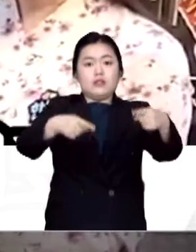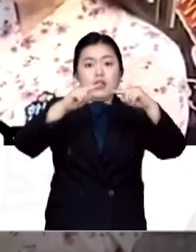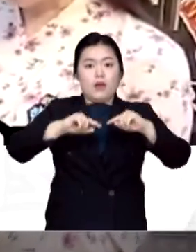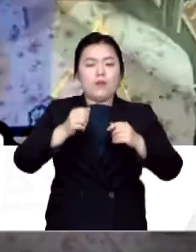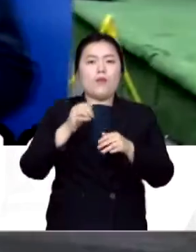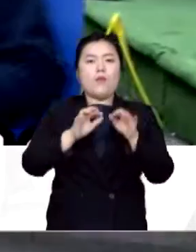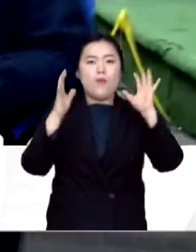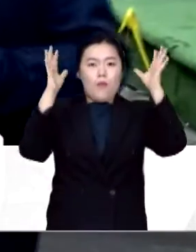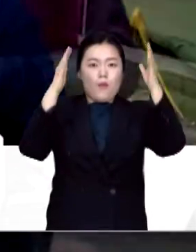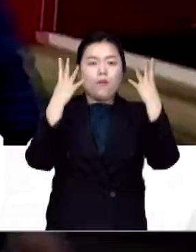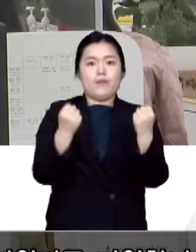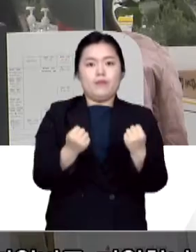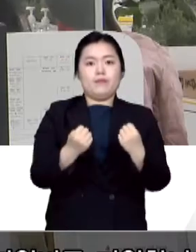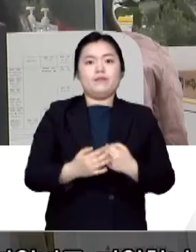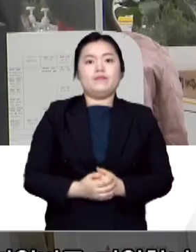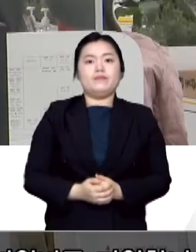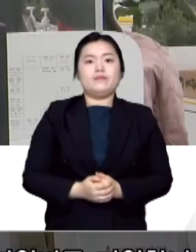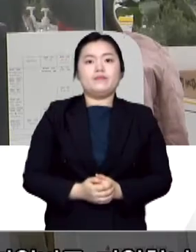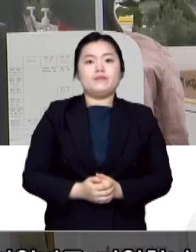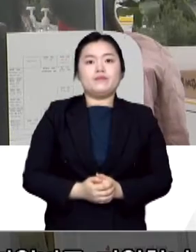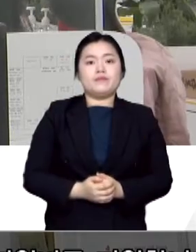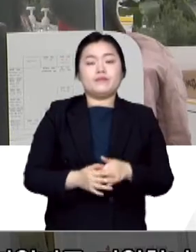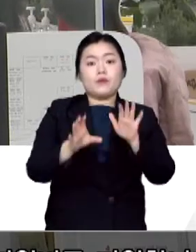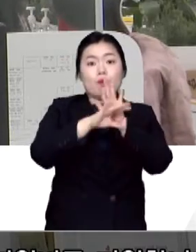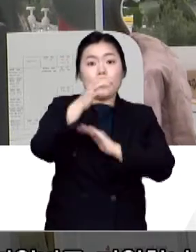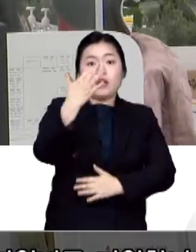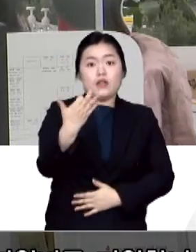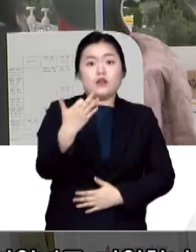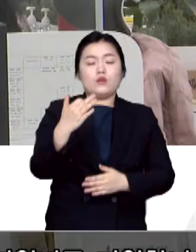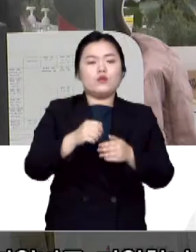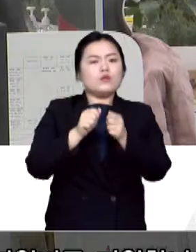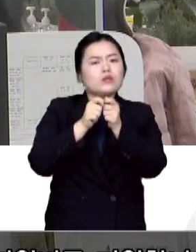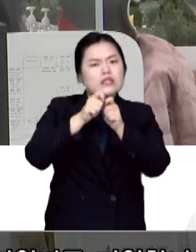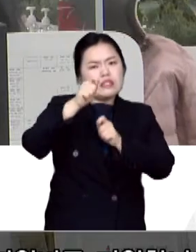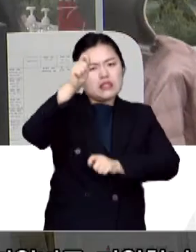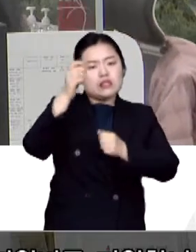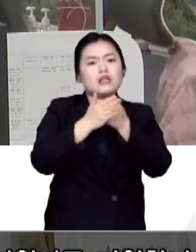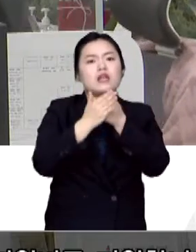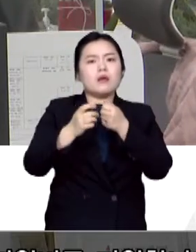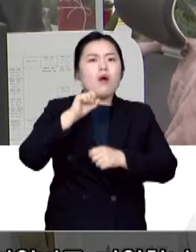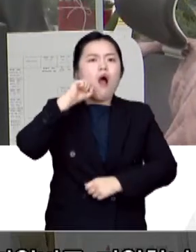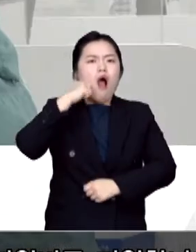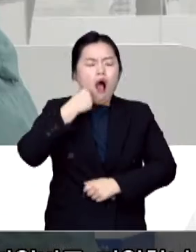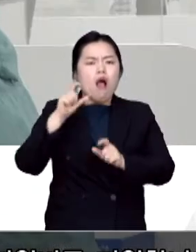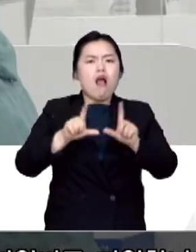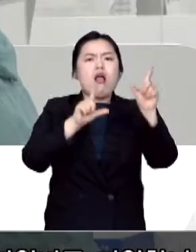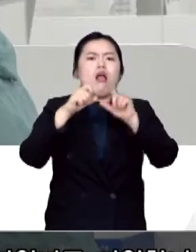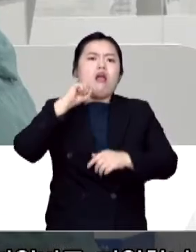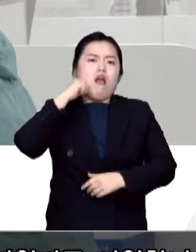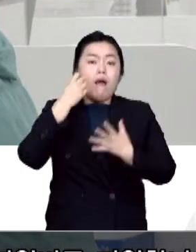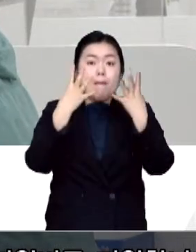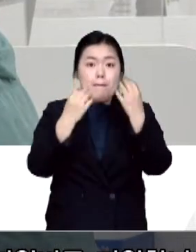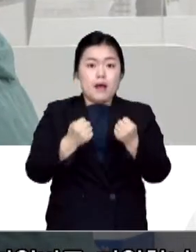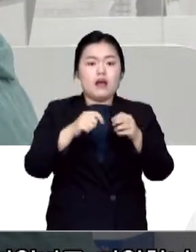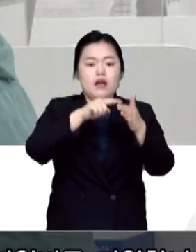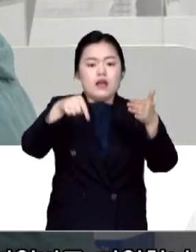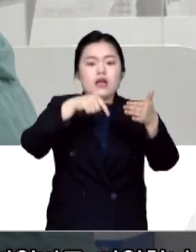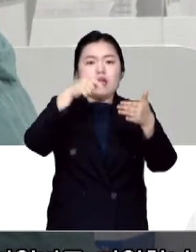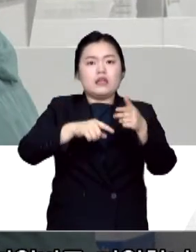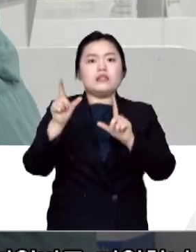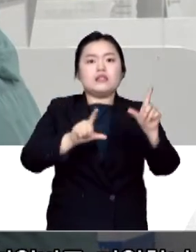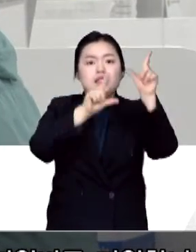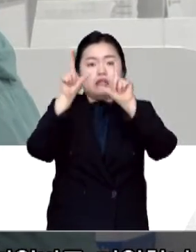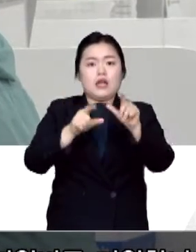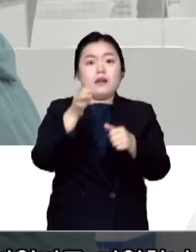큰 호응을 얻었습니다. 한편 코로나19 사태 장기화로 어려움을 겪는 취약계층 만 천여 가구에